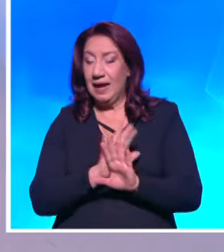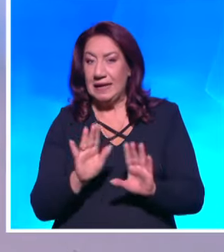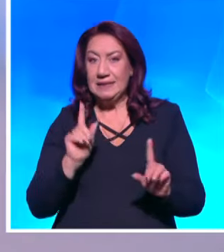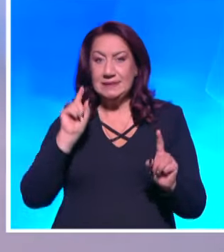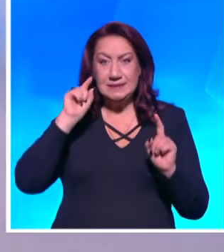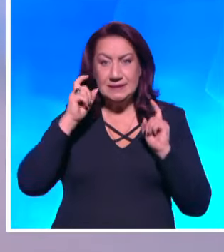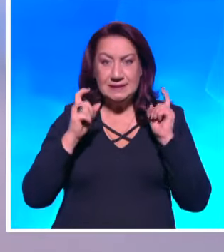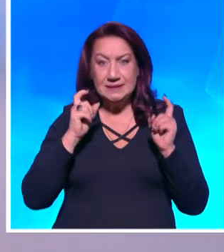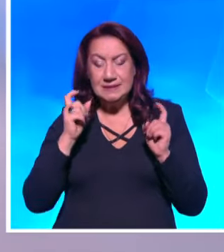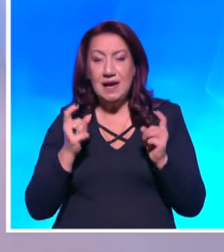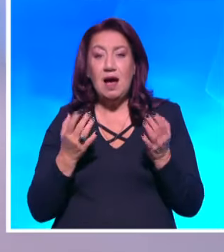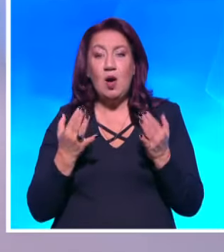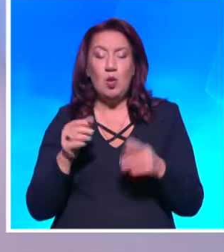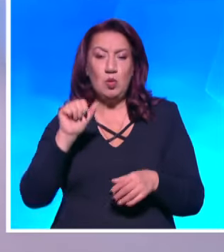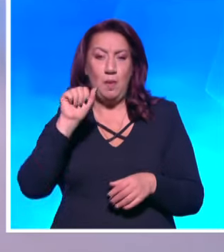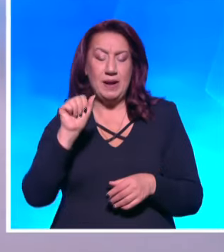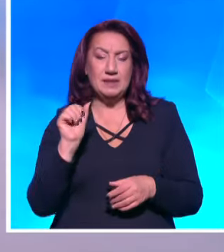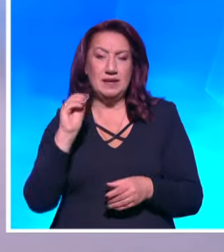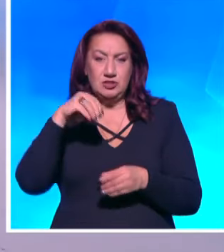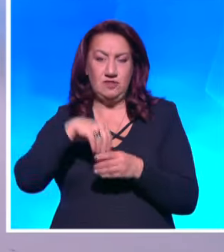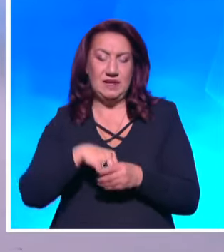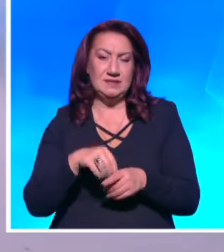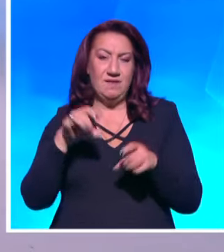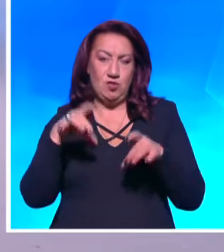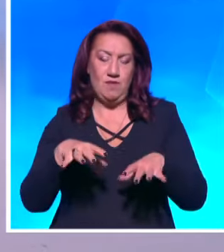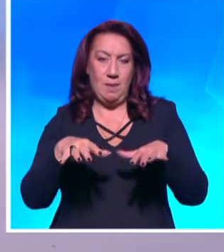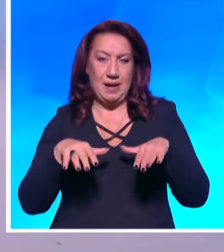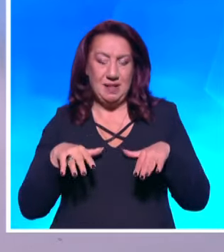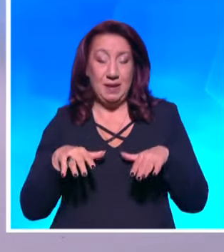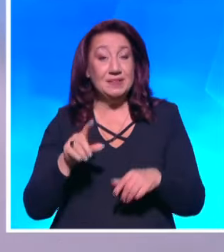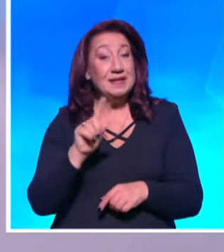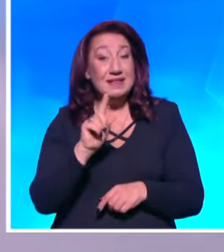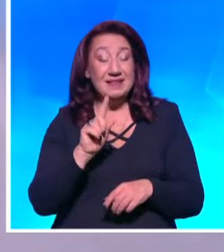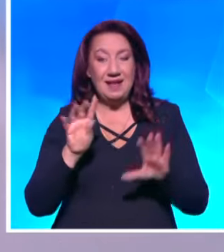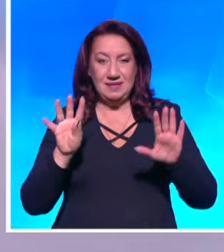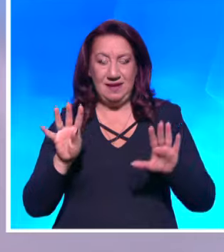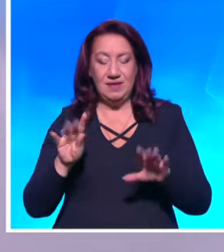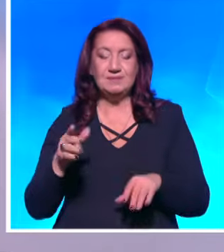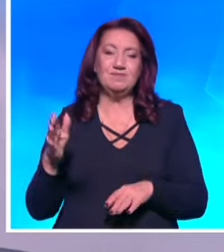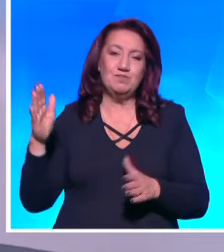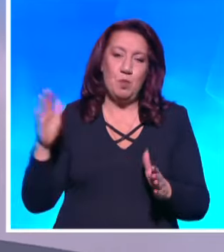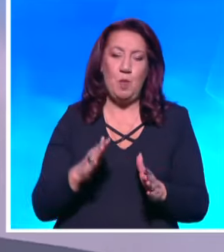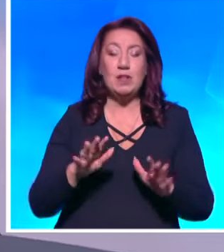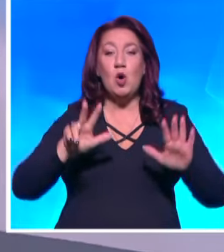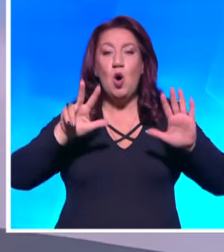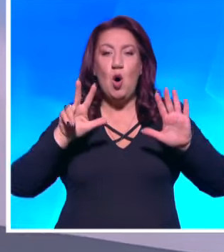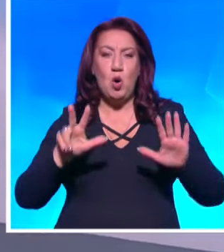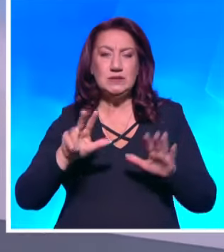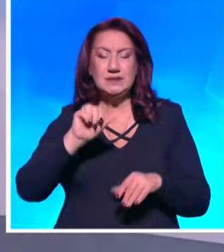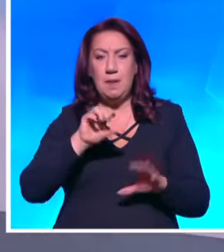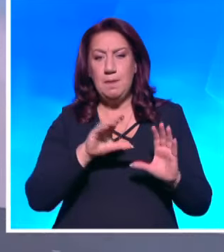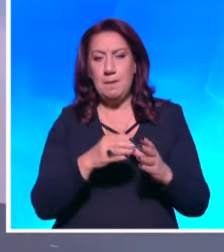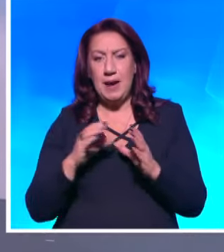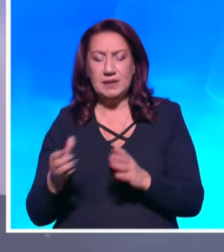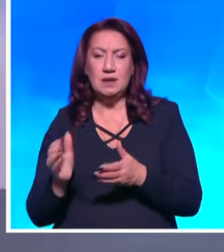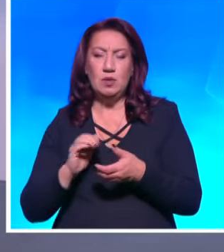Броя партии в новия 51-и парламент. Не 9, а 8 партии и коалиции ще са в Народното събрание